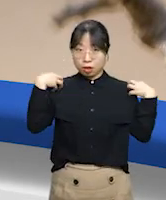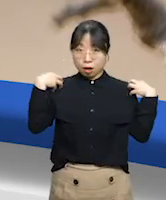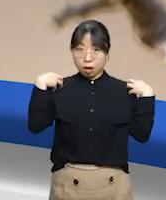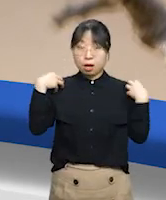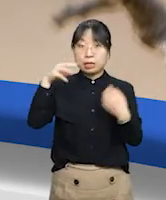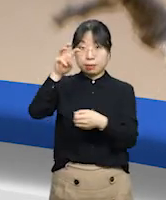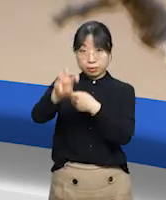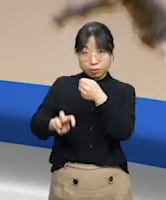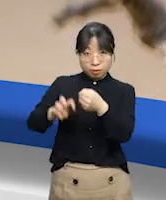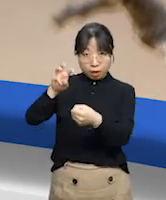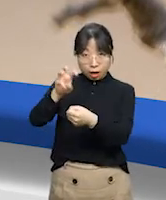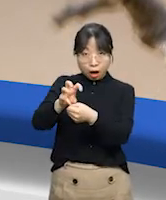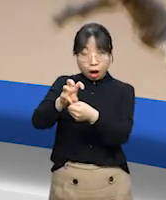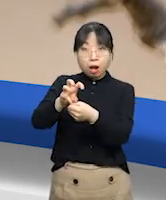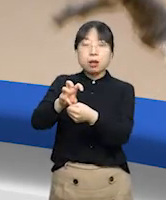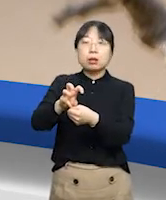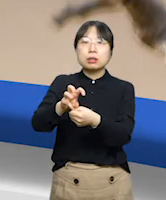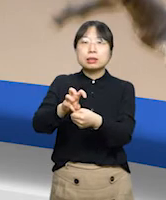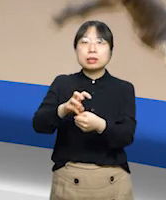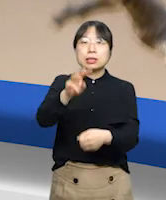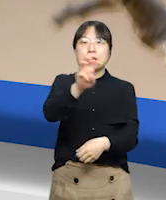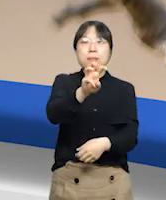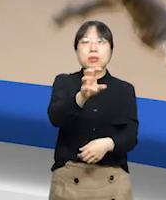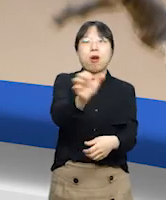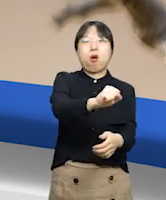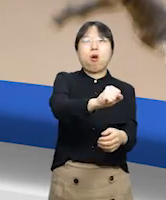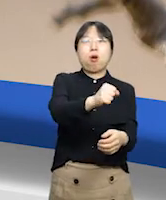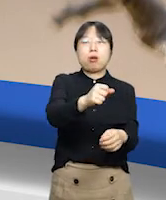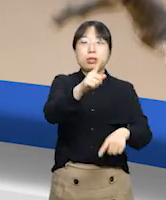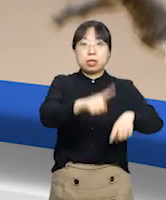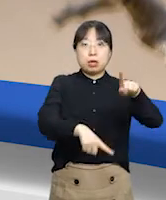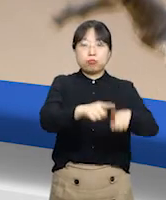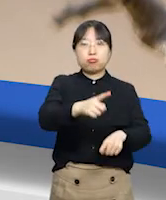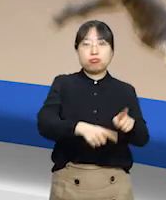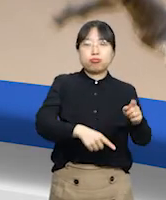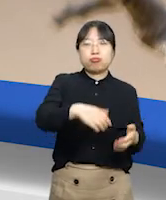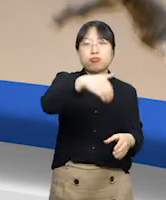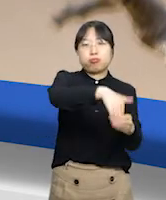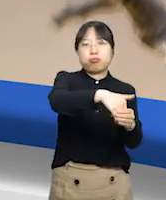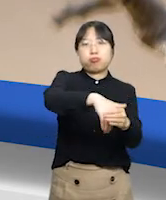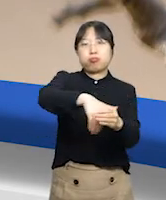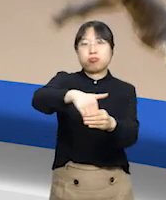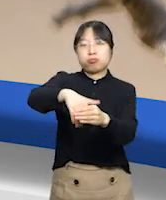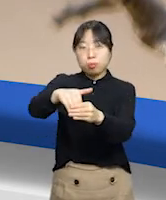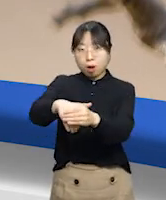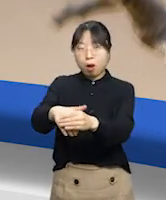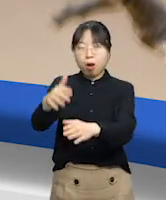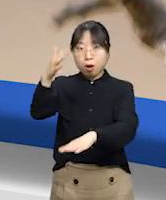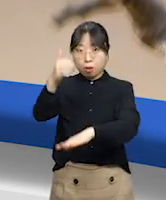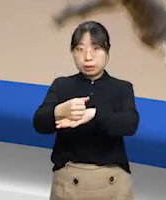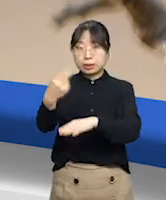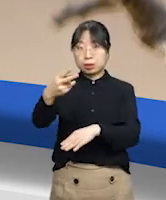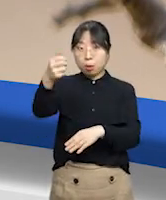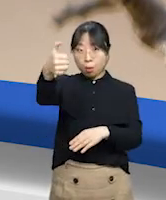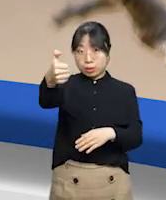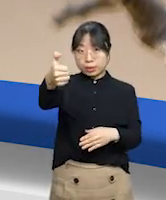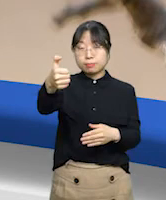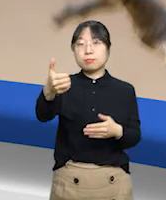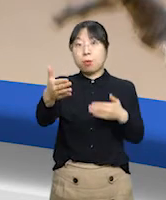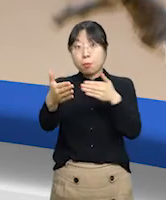심어 2050년까지 실질적인 탄소 배출량을 0으로 만들겠다는 2050 탄소 중립을 목표로 하고